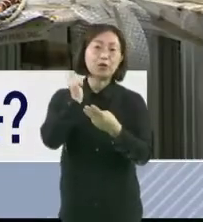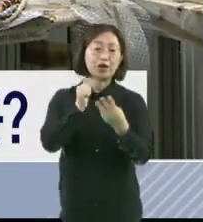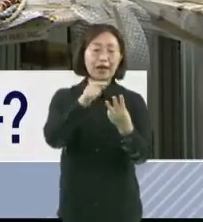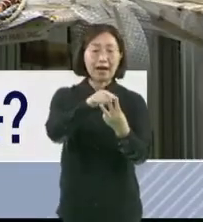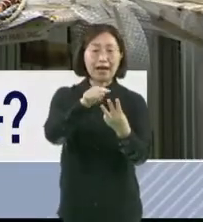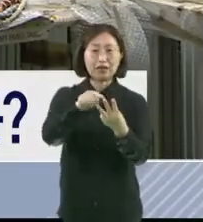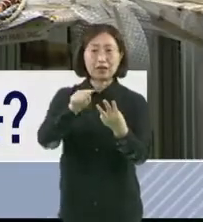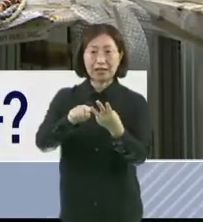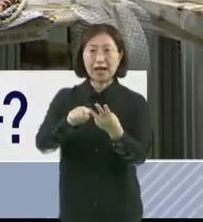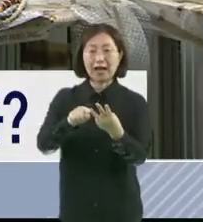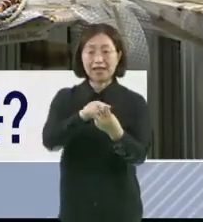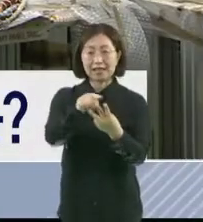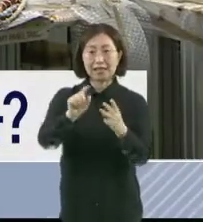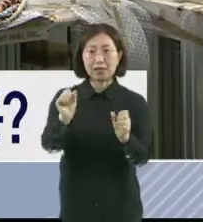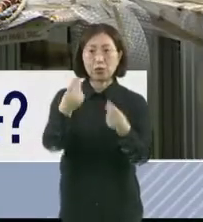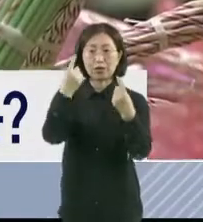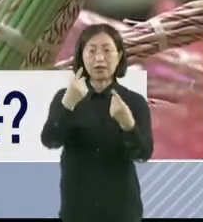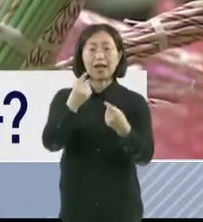저희는 대전을